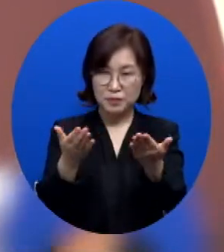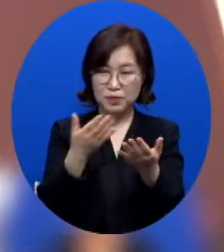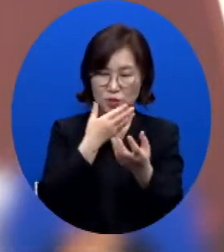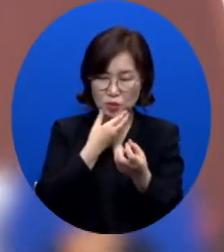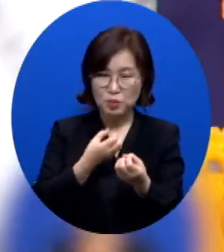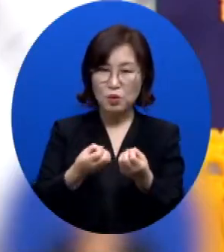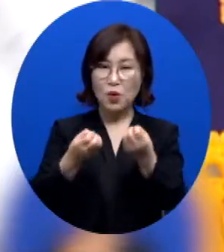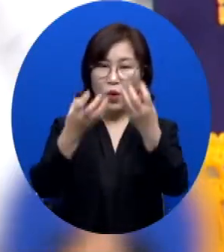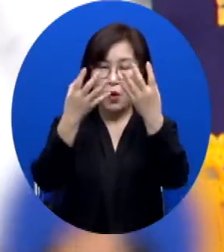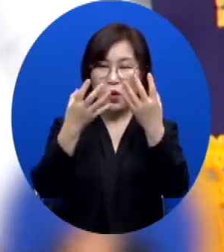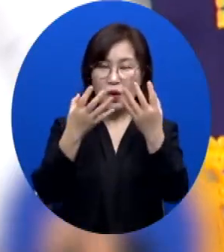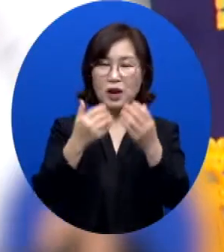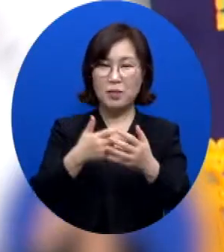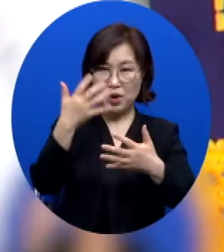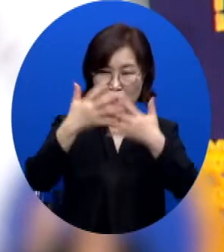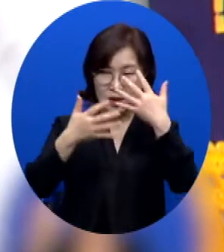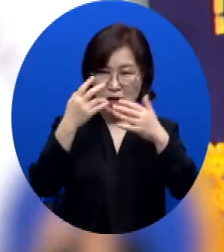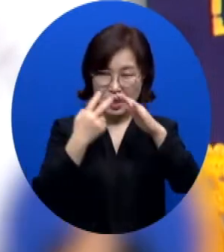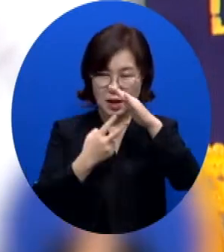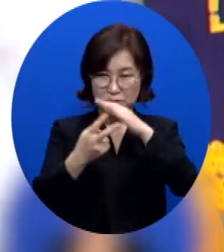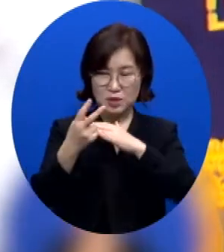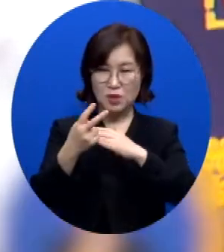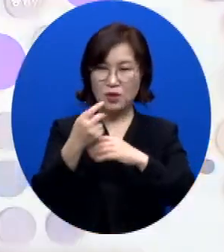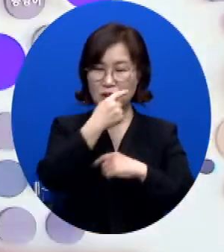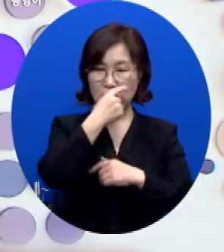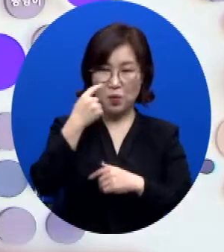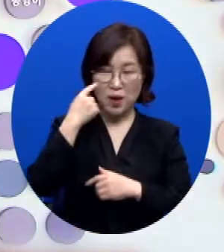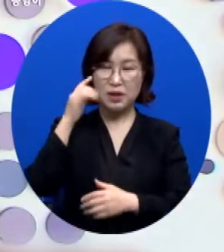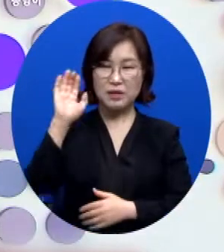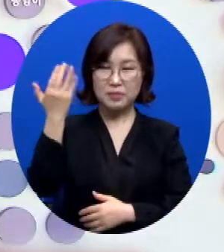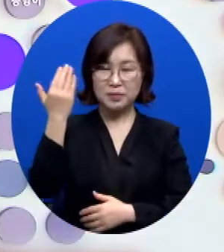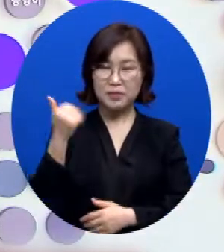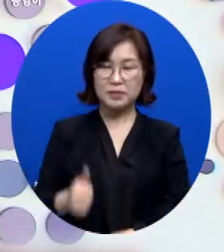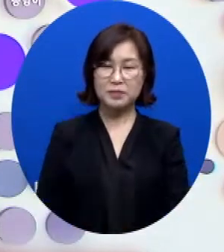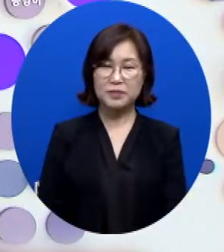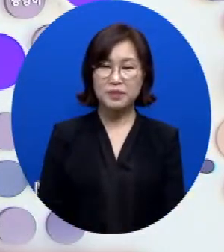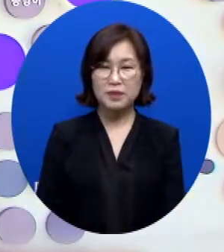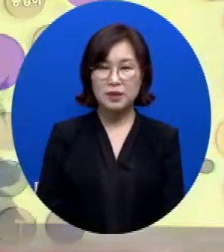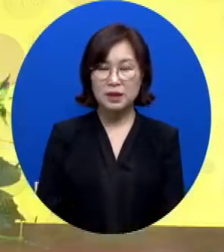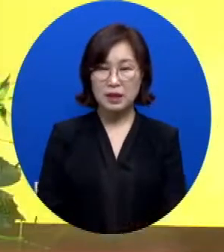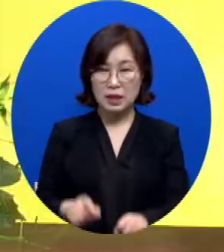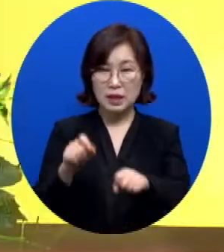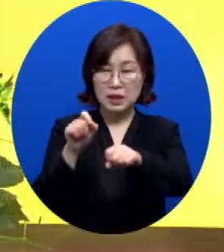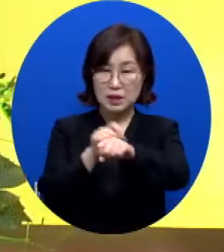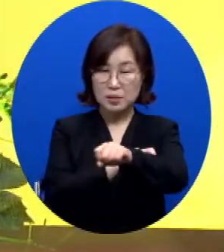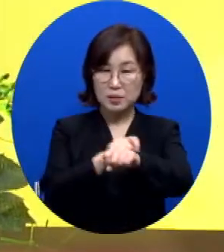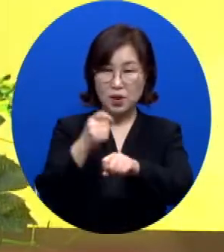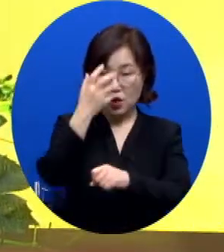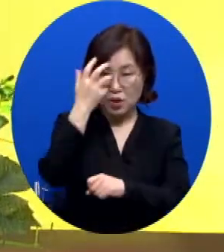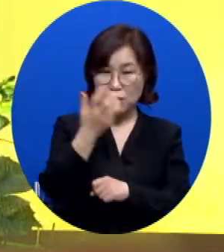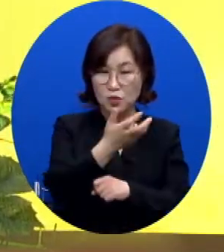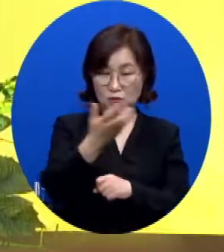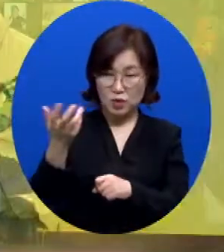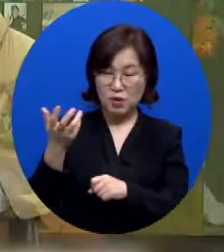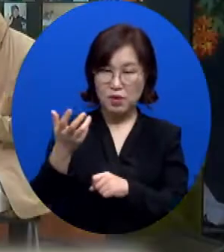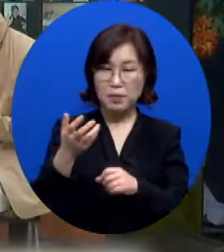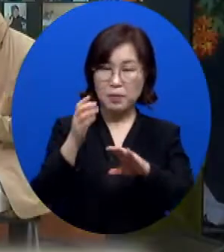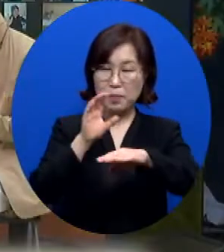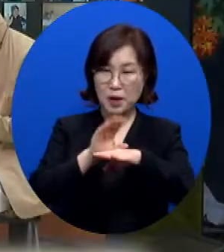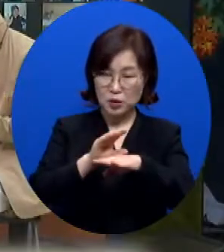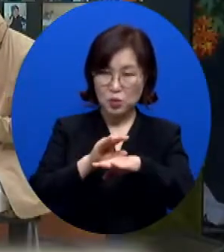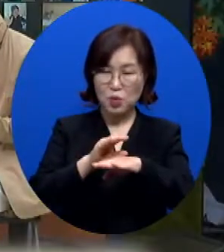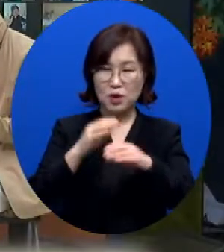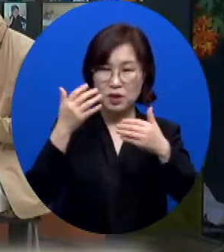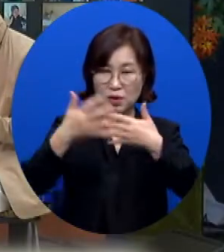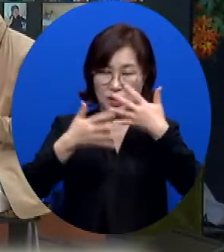축복하며 영상선교의 비전을 확인하는 시간을 가졌습니다. 한 주간의 일정을 마친 특별모금방송 CTS 위크.